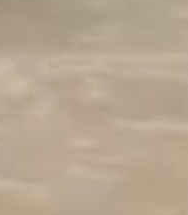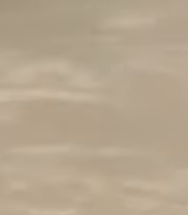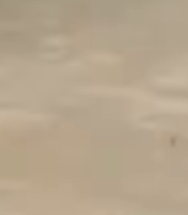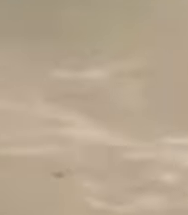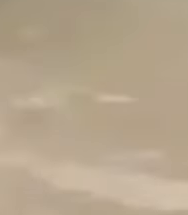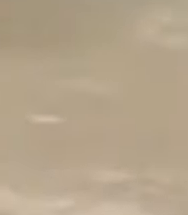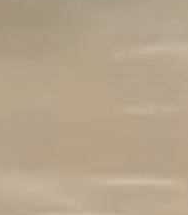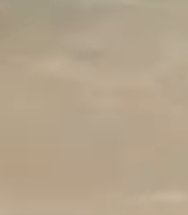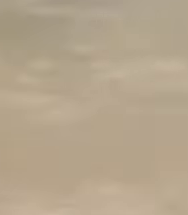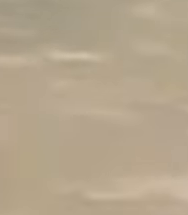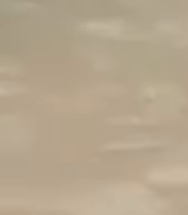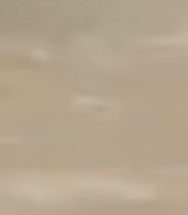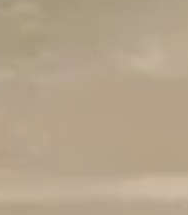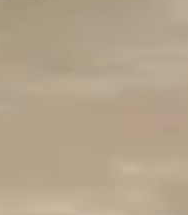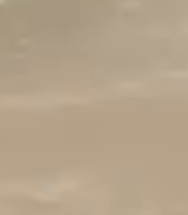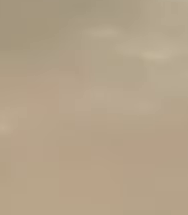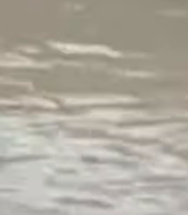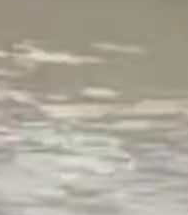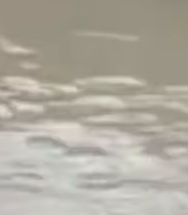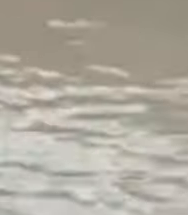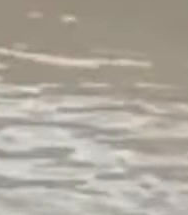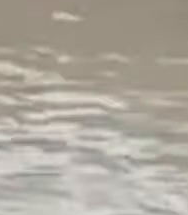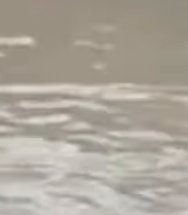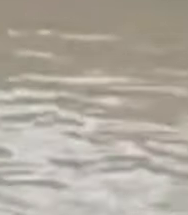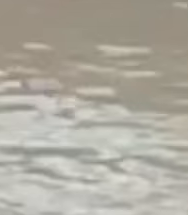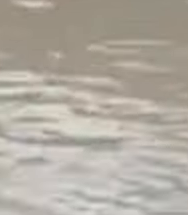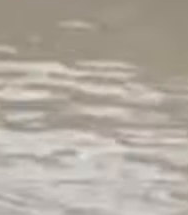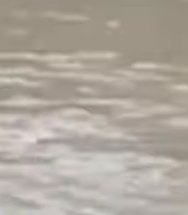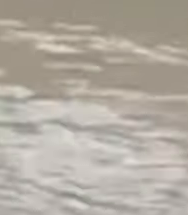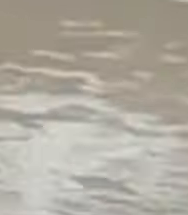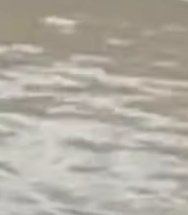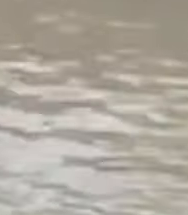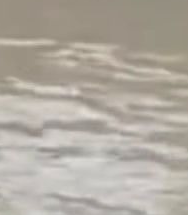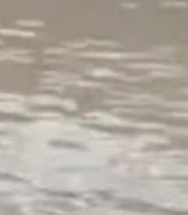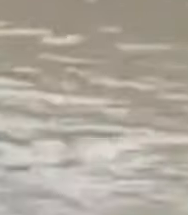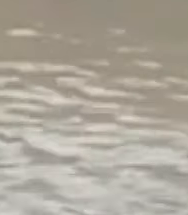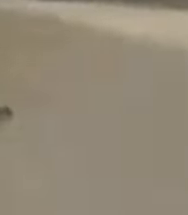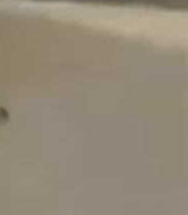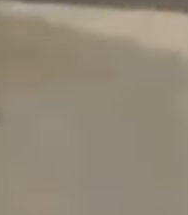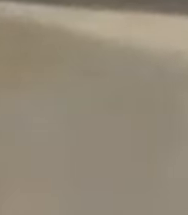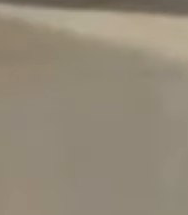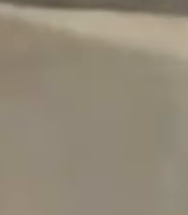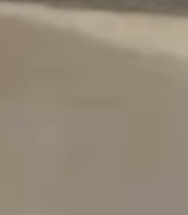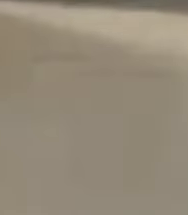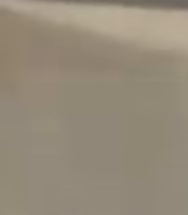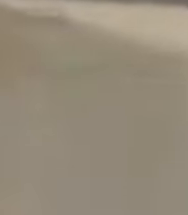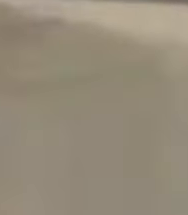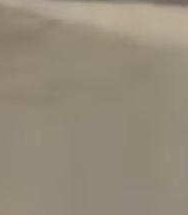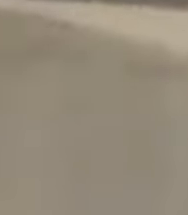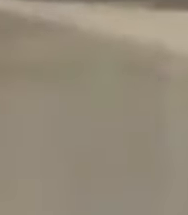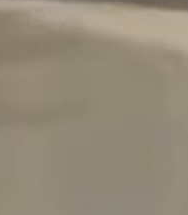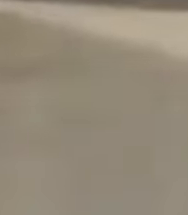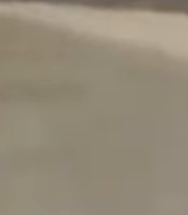Baiku Tanjung dan desa Pulau Rengas di Kecamatan Bangko Barat. Diperkirakan banjir akan terus meluas karena debit air sungai Batang Merangin terus